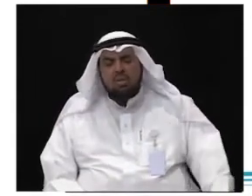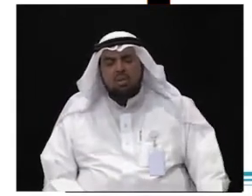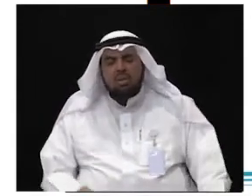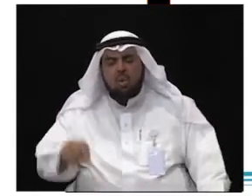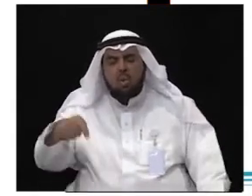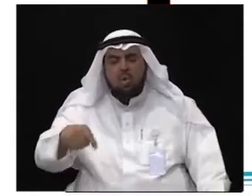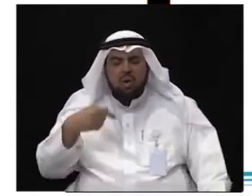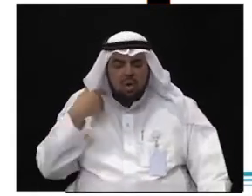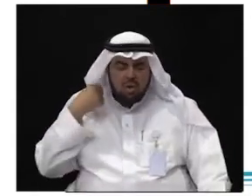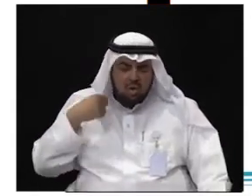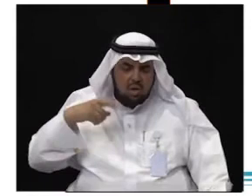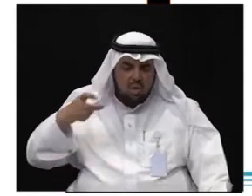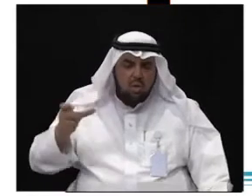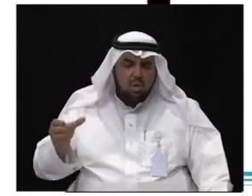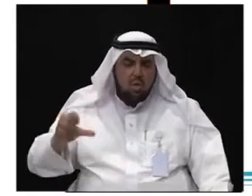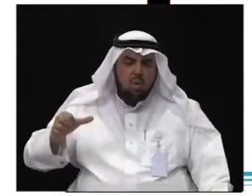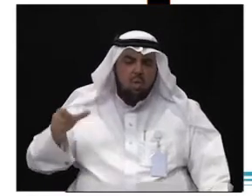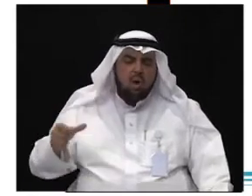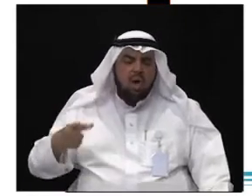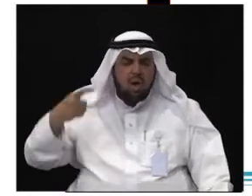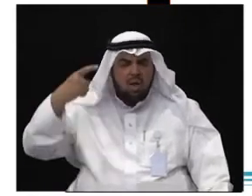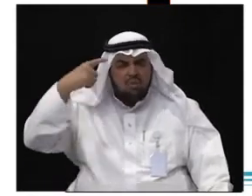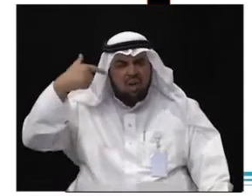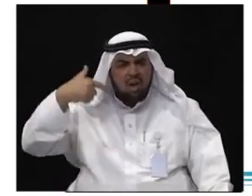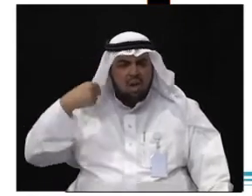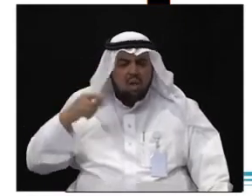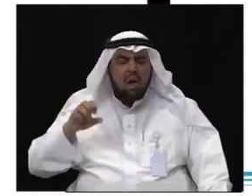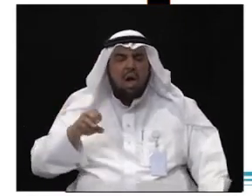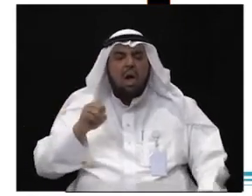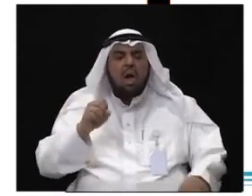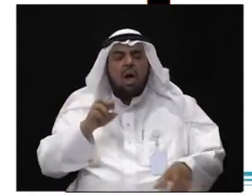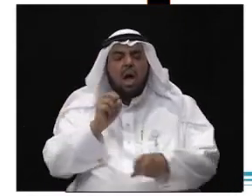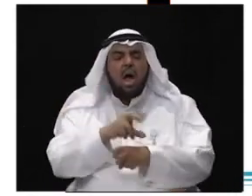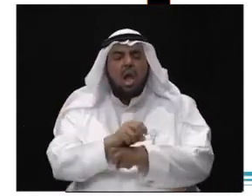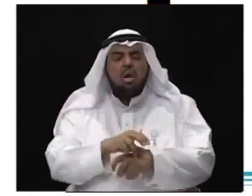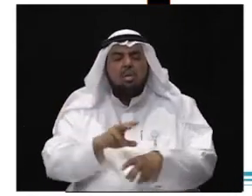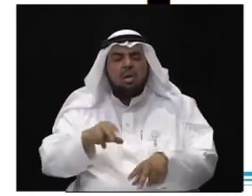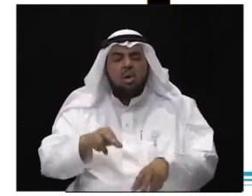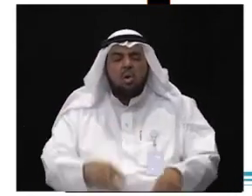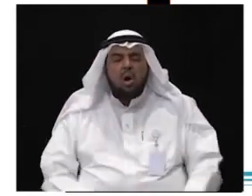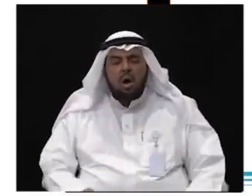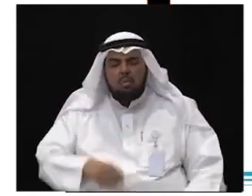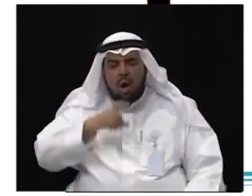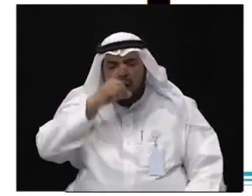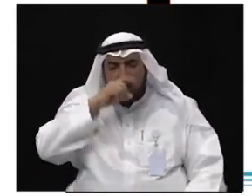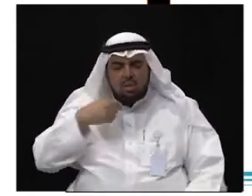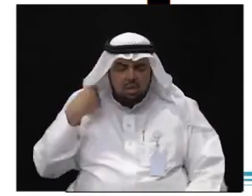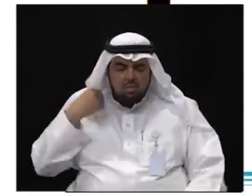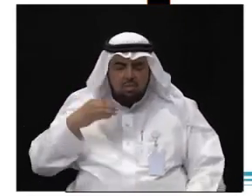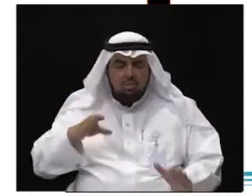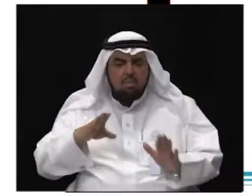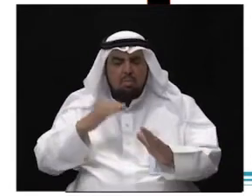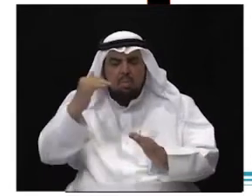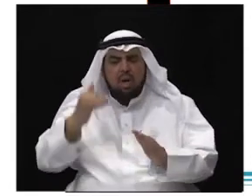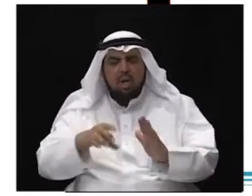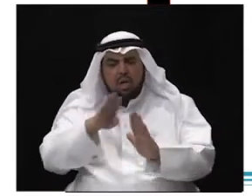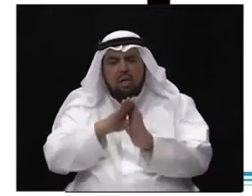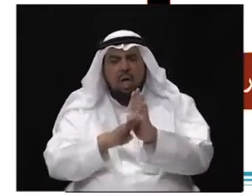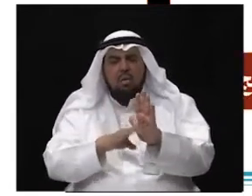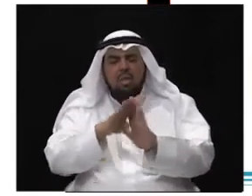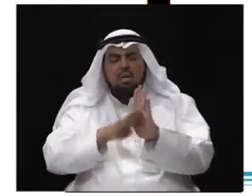وهنا ذكرت نورا أخاها بضرورة الالتزام بمراحل كتابة البرنامج باستخدام الـ NS Basic.